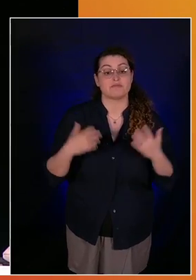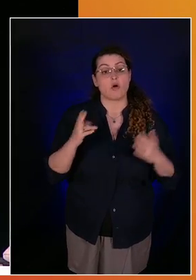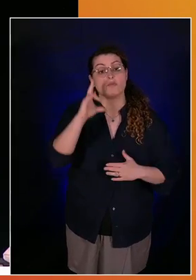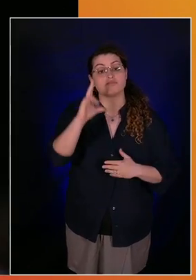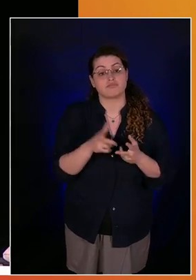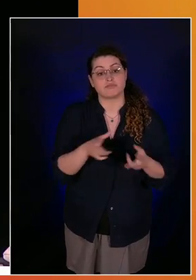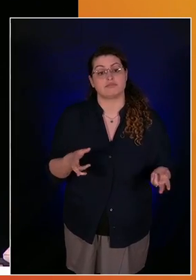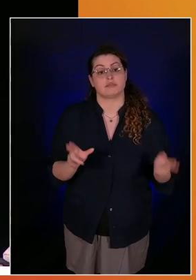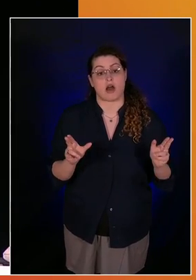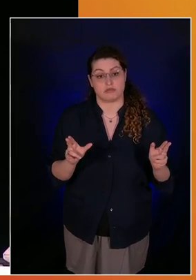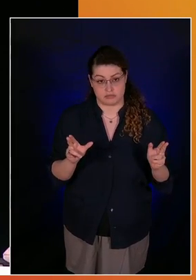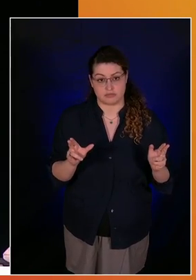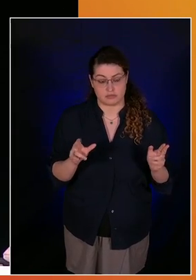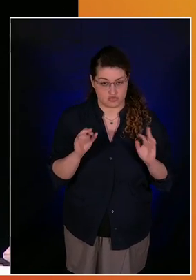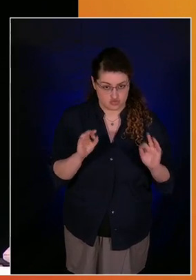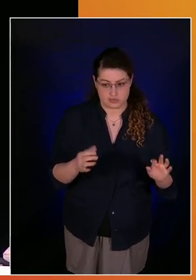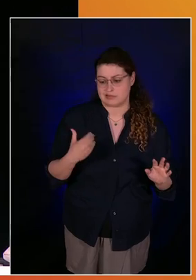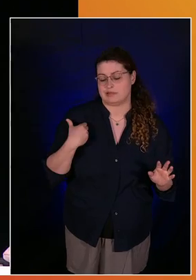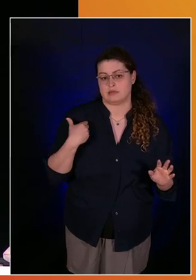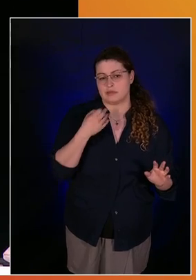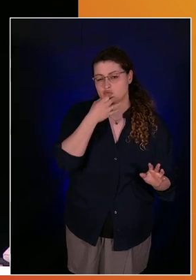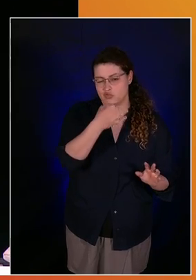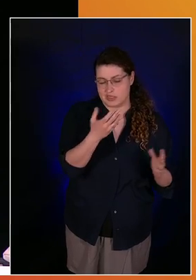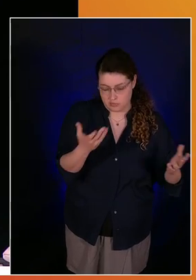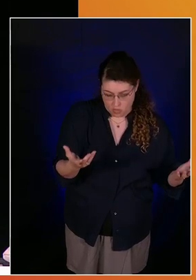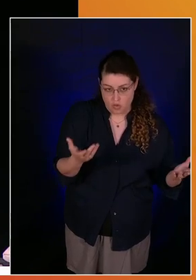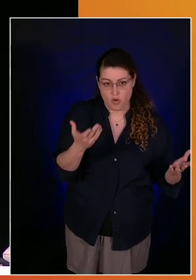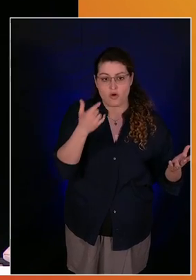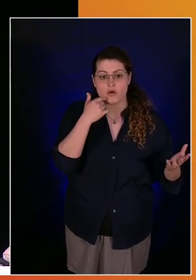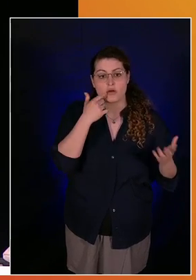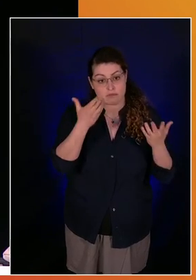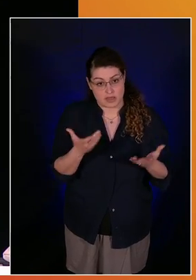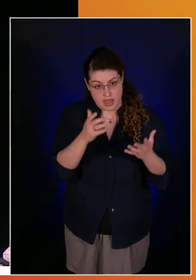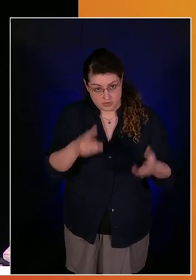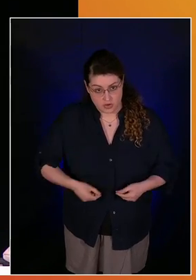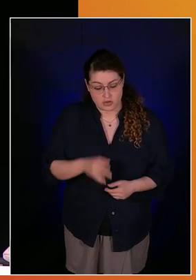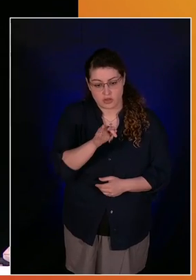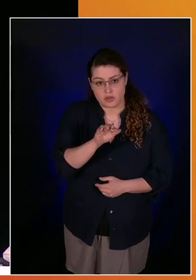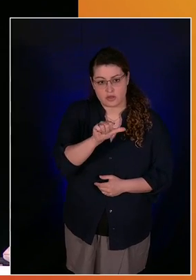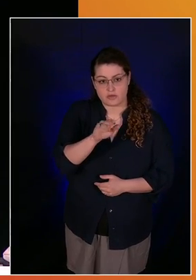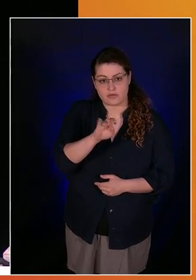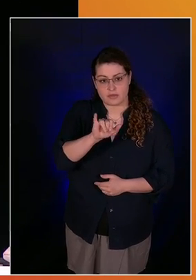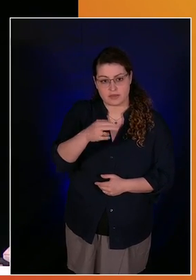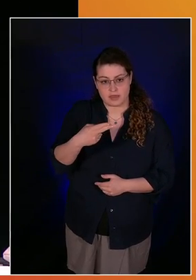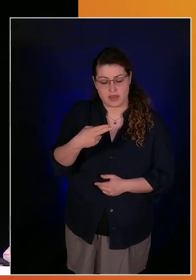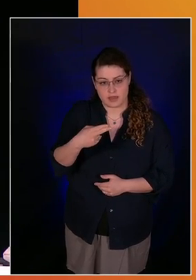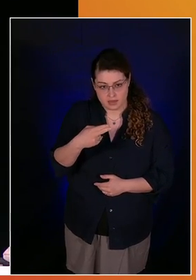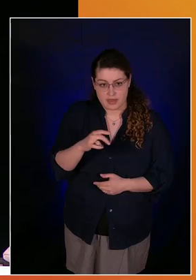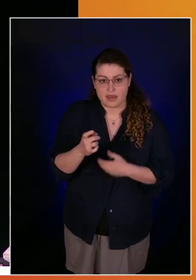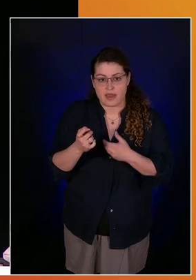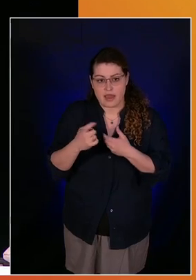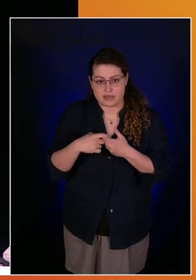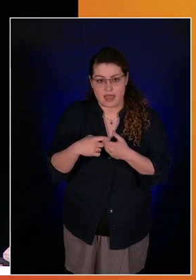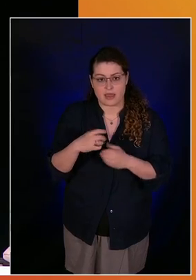cette séance comme je le disais je tiens à accueillir Fabien Guay sénateur communiste de s